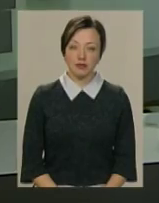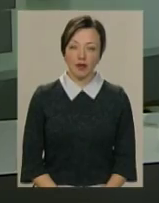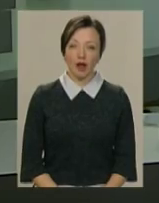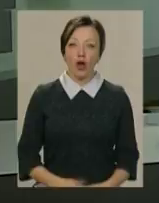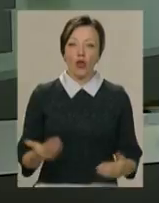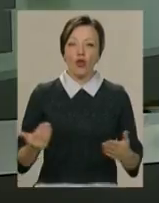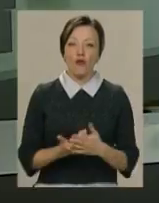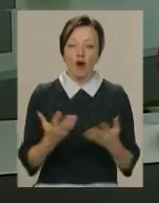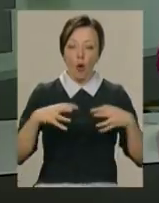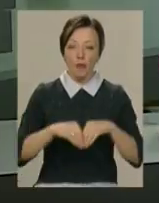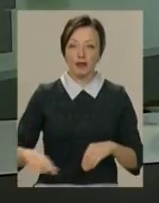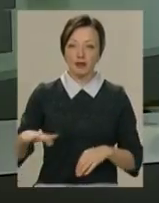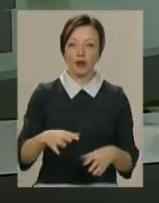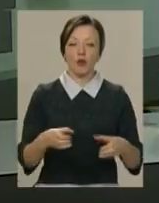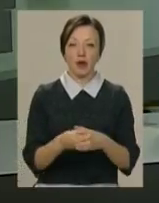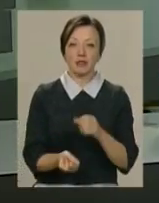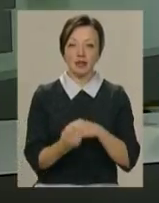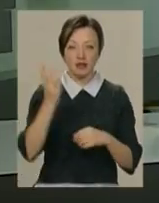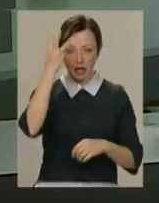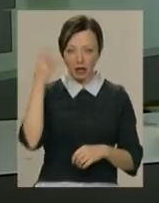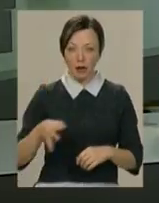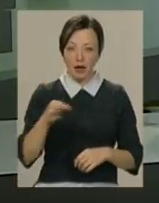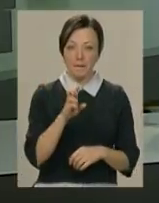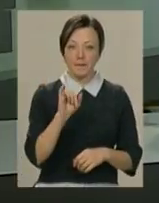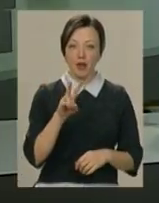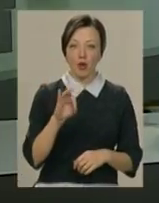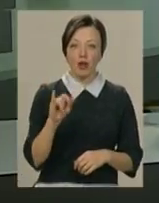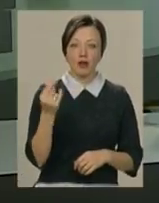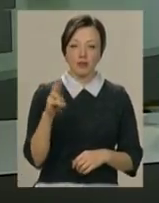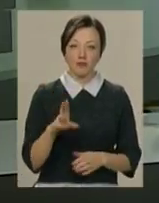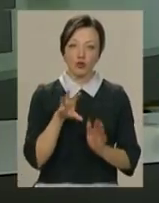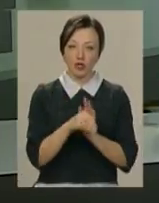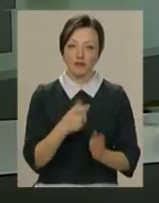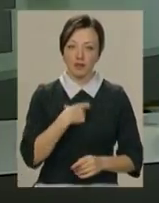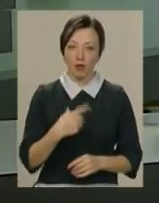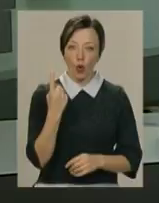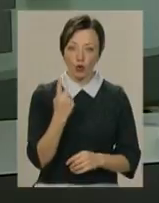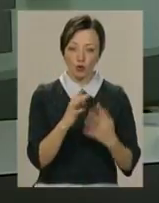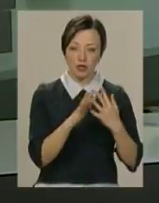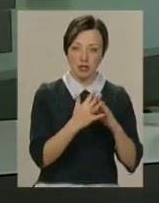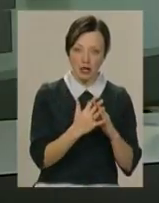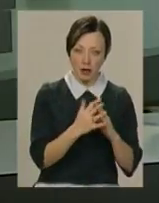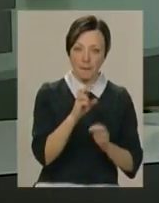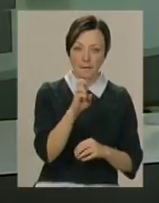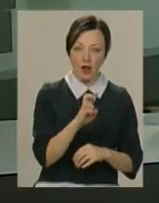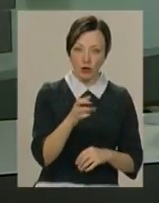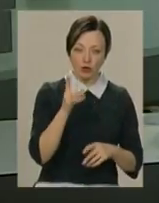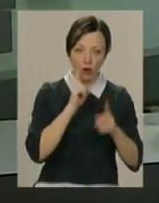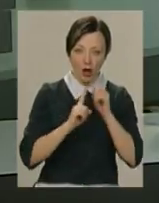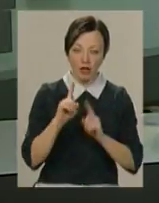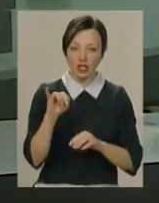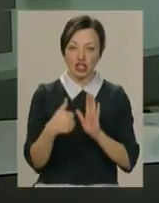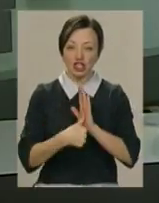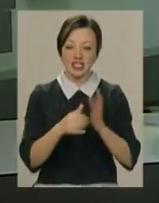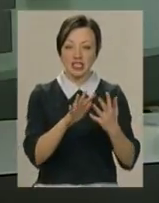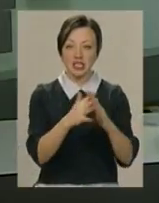Нова об'єднана тергромада з'явиться на Хмельниччині – Білогірська. Вона включатиме в себе одну селищну, власне, Білогірську раду та